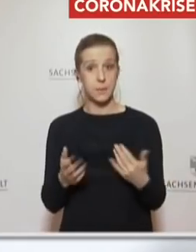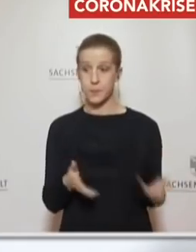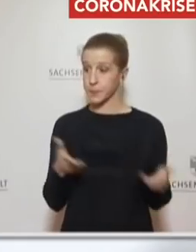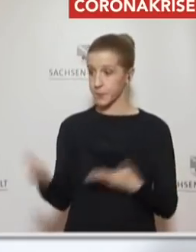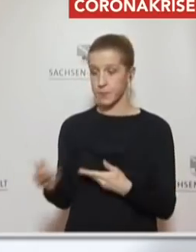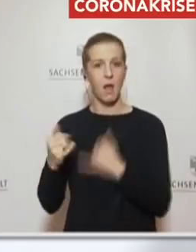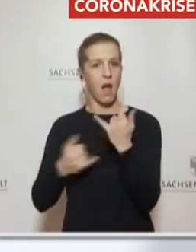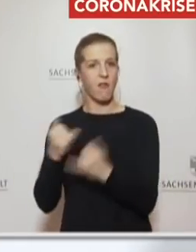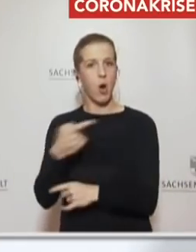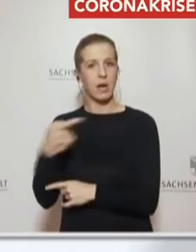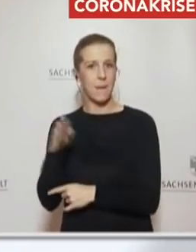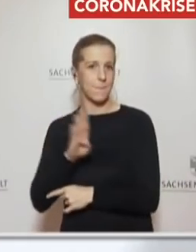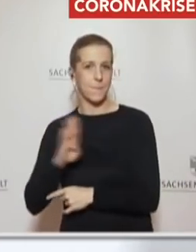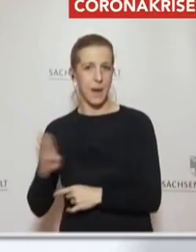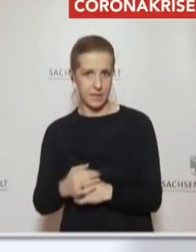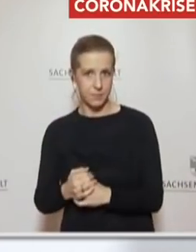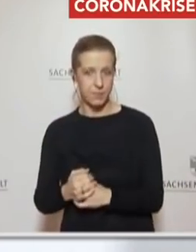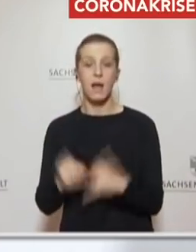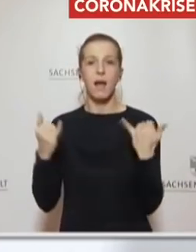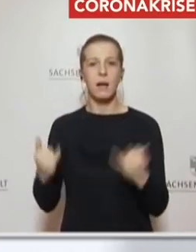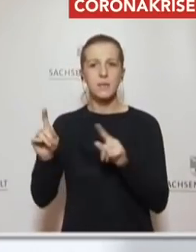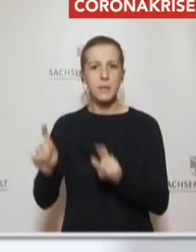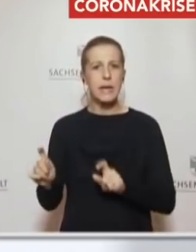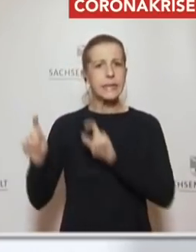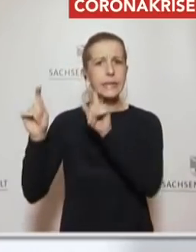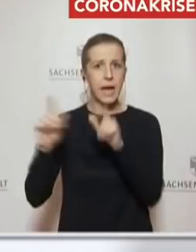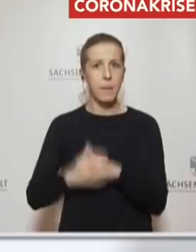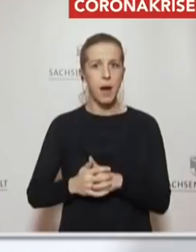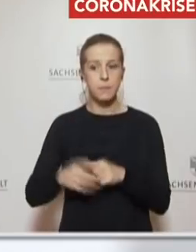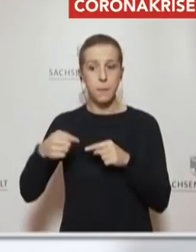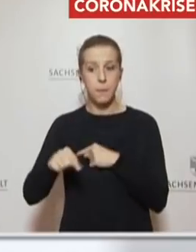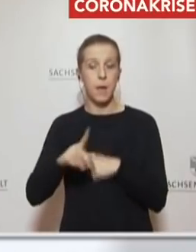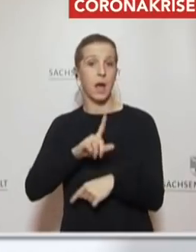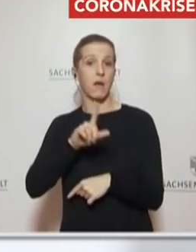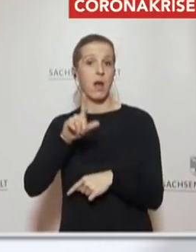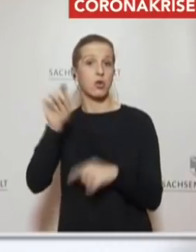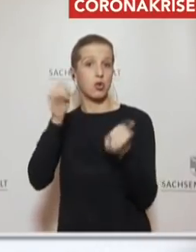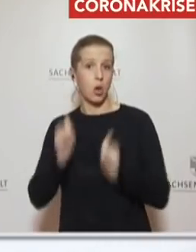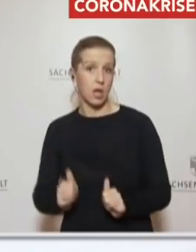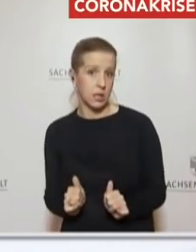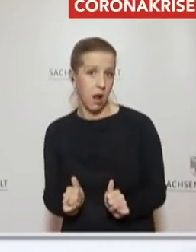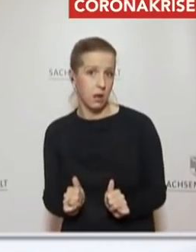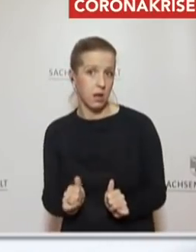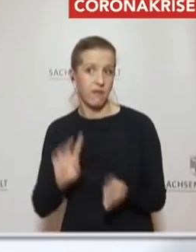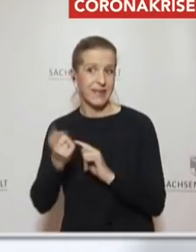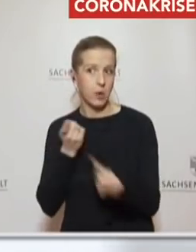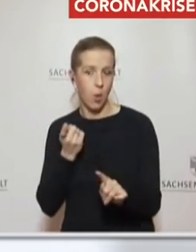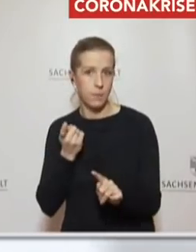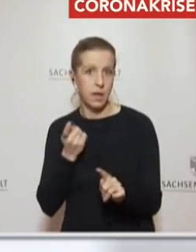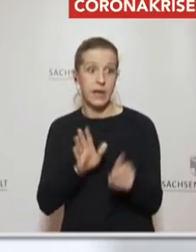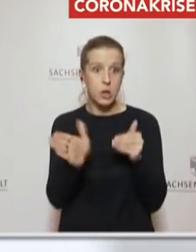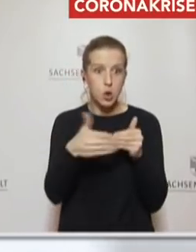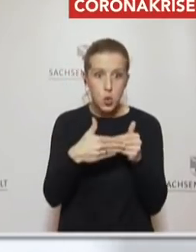Grimbenne, weil es jetzt auch darum geht, was passiert denn an dem Donnerstag? Was muss alles geschlossen